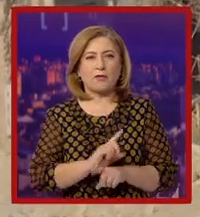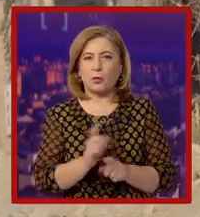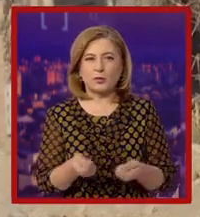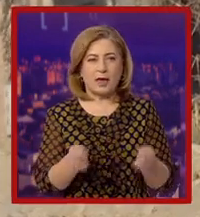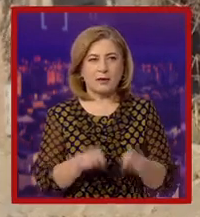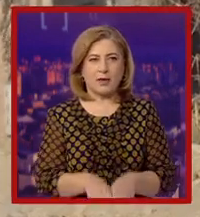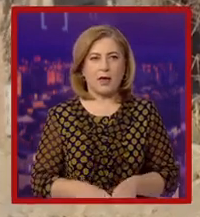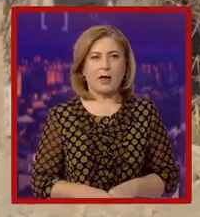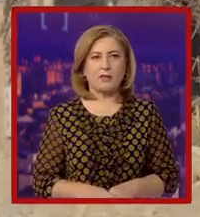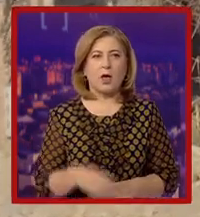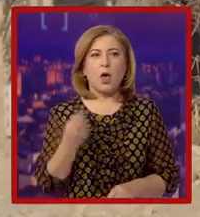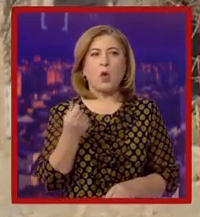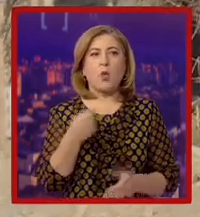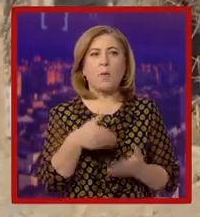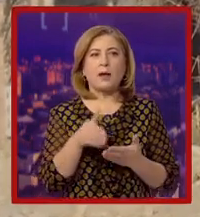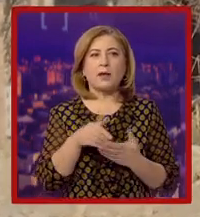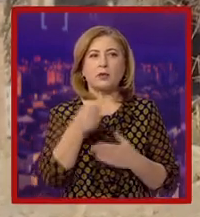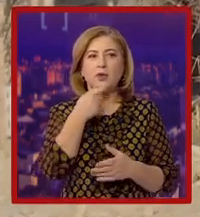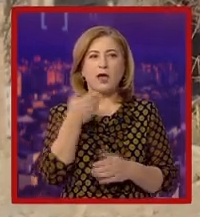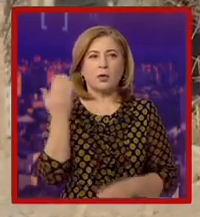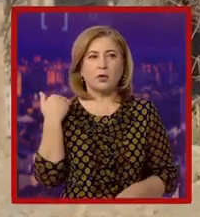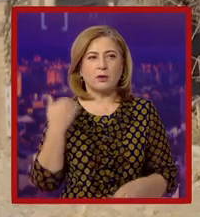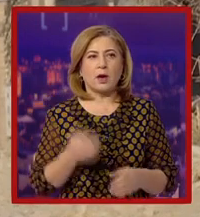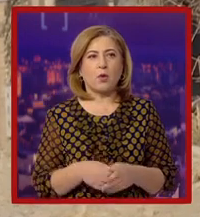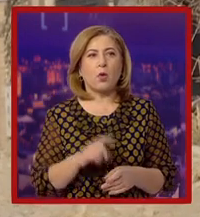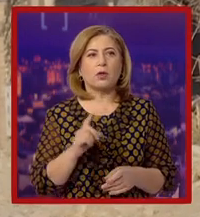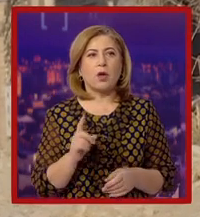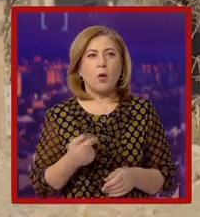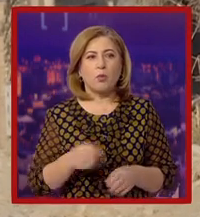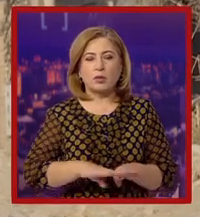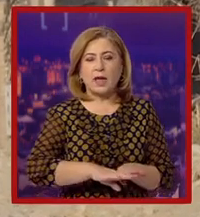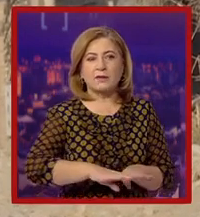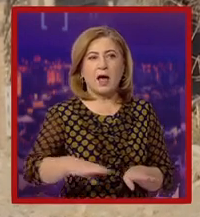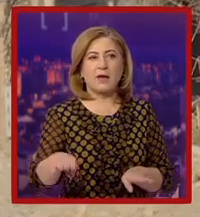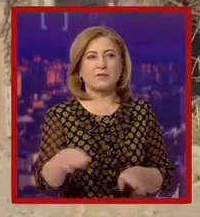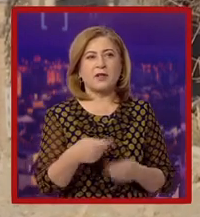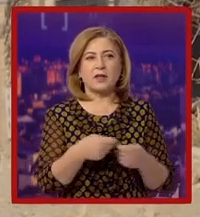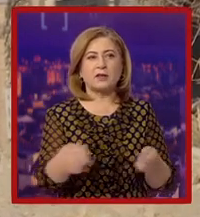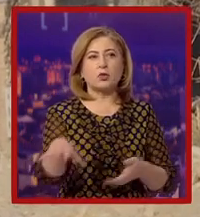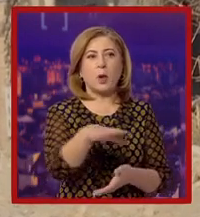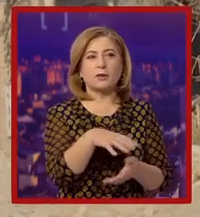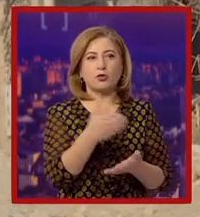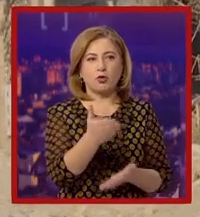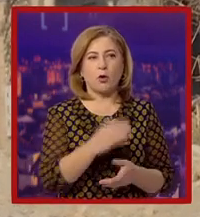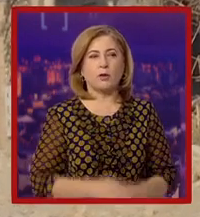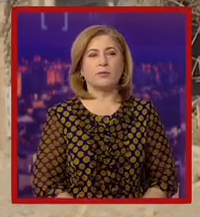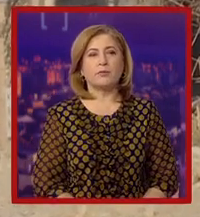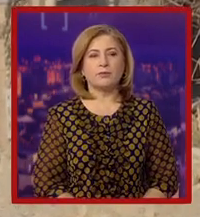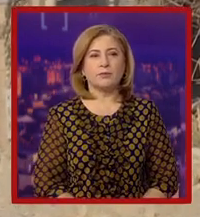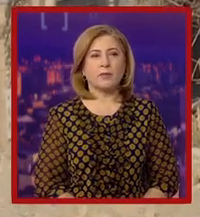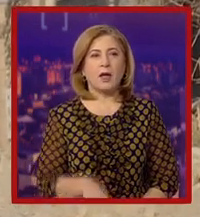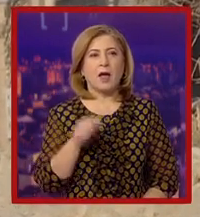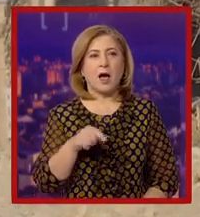banii cheltuiți în lupta anti-COVID, numai anul trecut, municipalitatea ar fi putut asfalta un cartier întreg. Cum este acesta, de pildă,